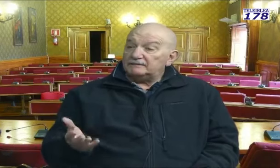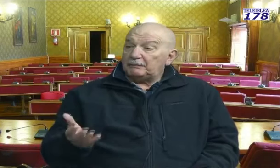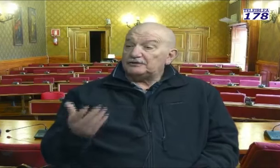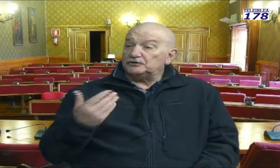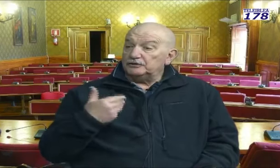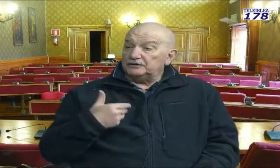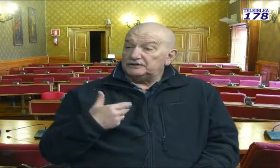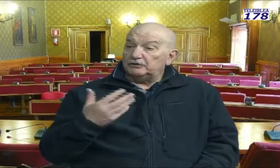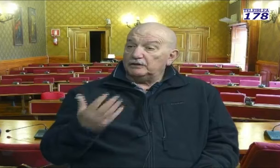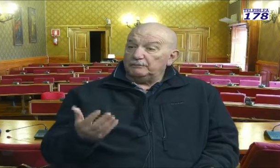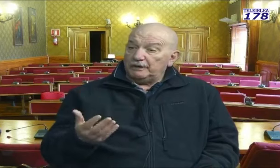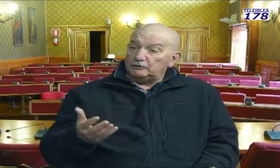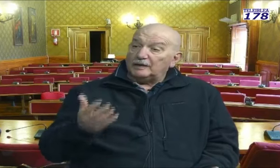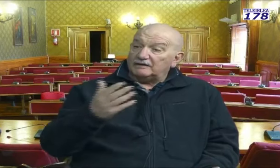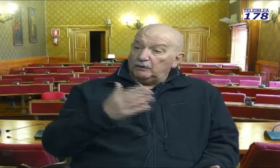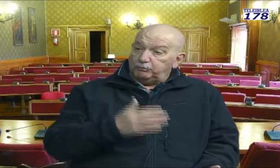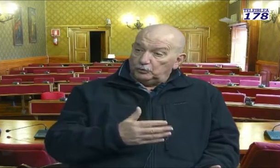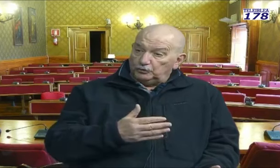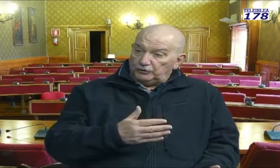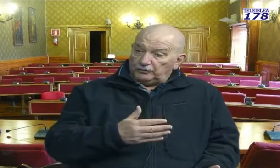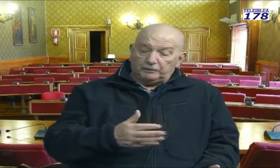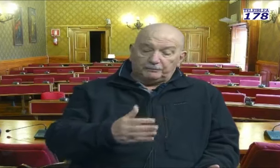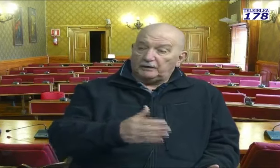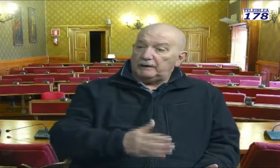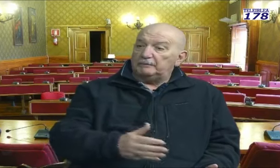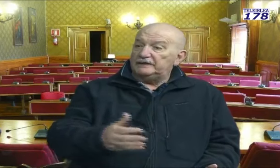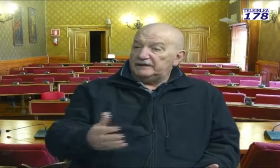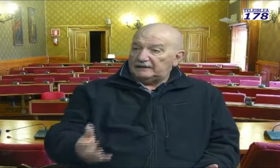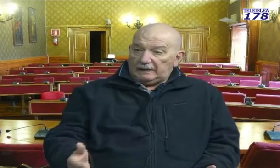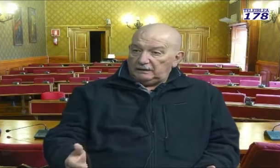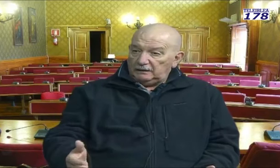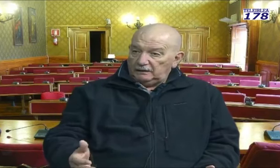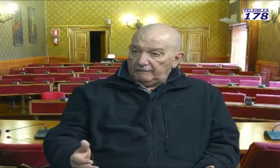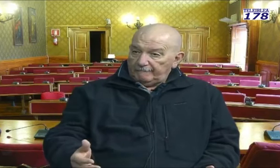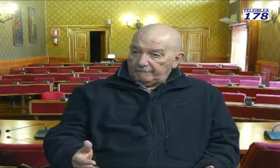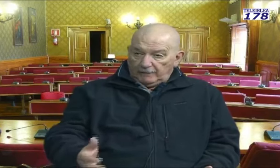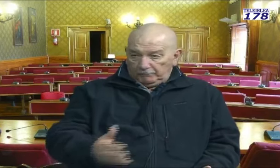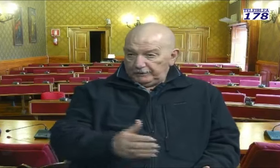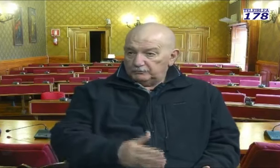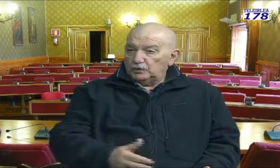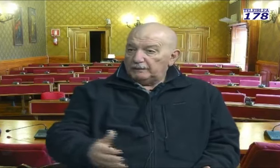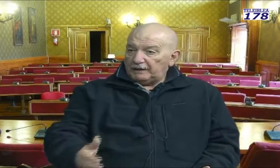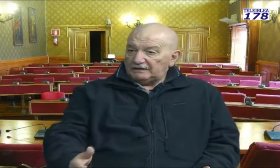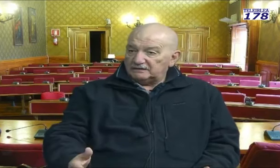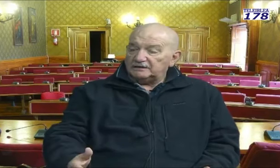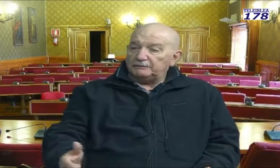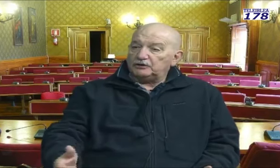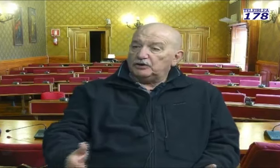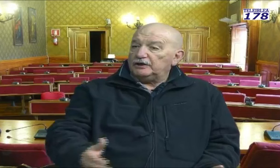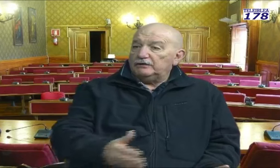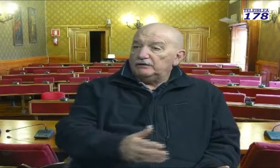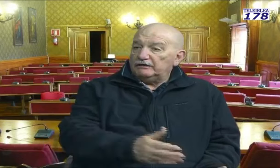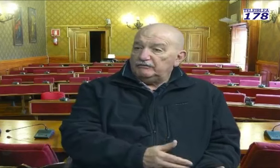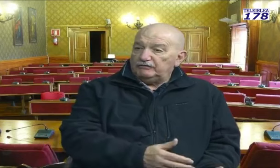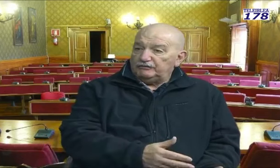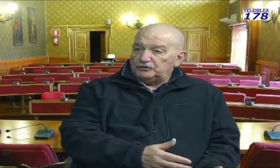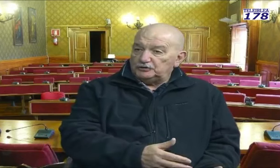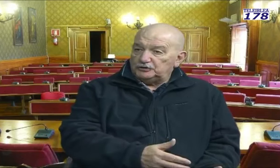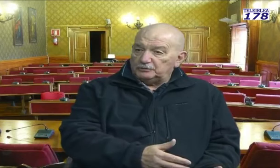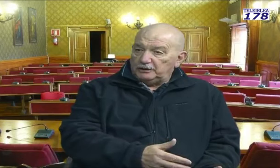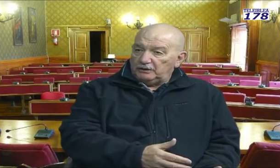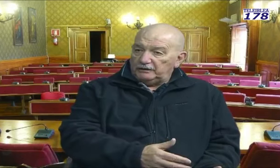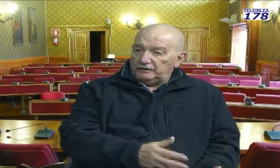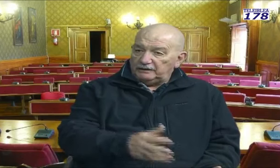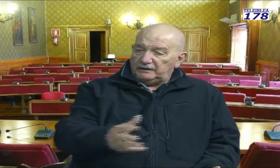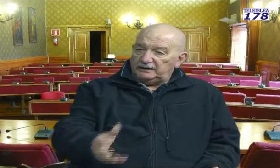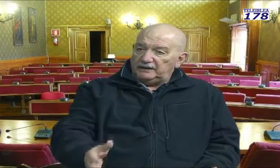ma il passo non è stato cambiato a tal punto che il programma di Natale, per buona parte, ripercorre quello che aveva fatto